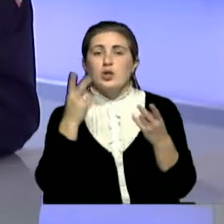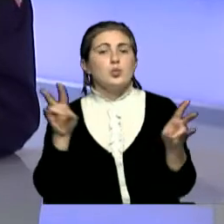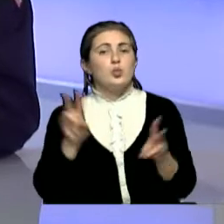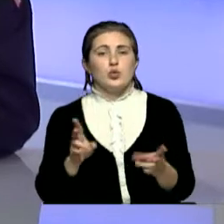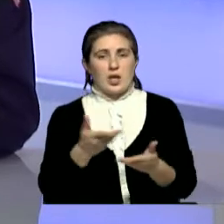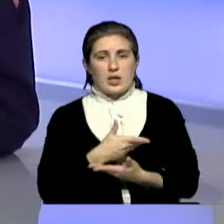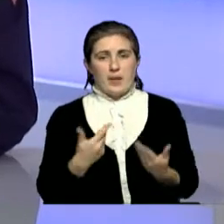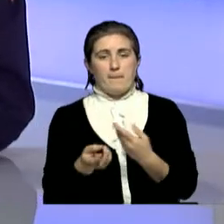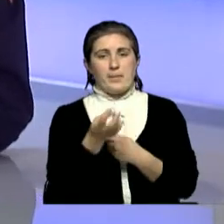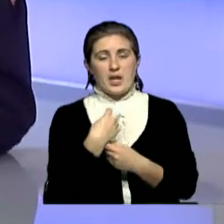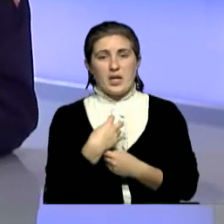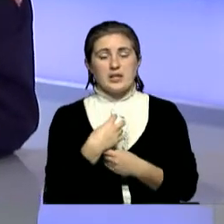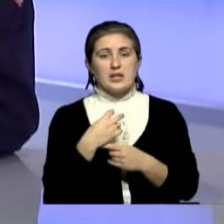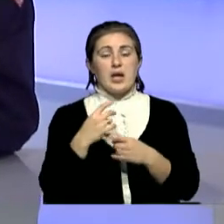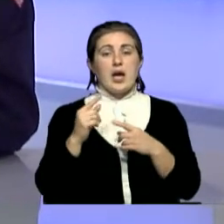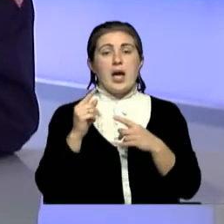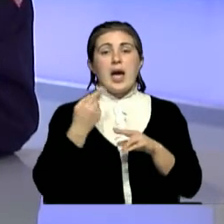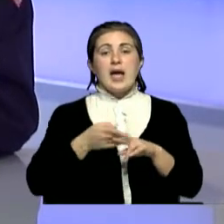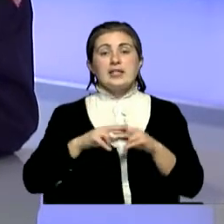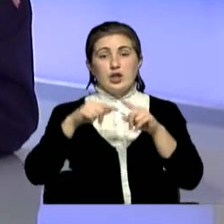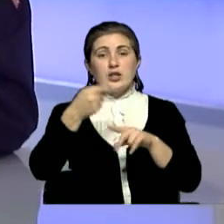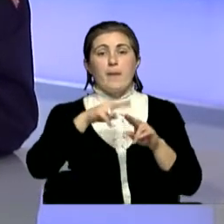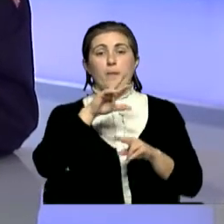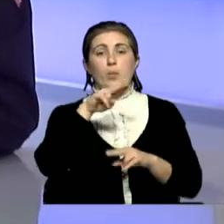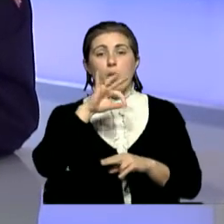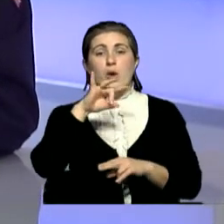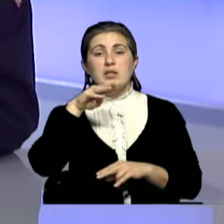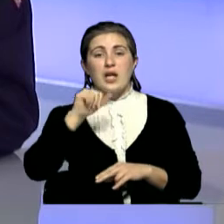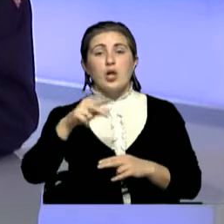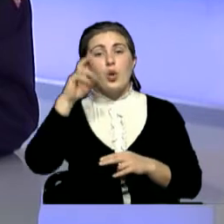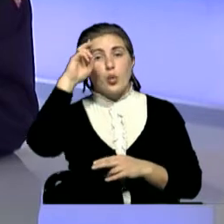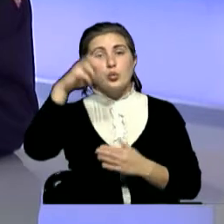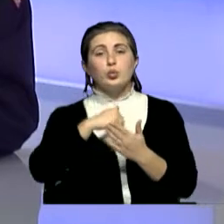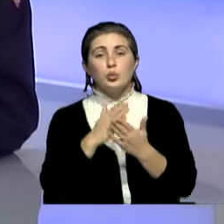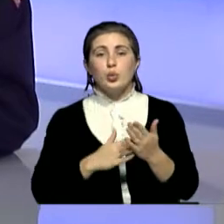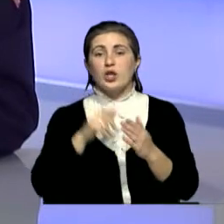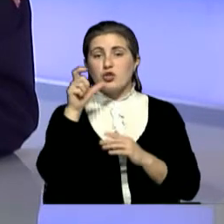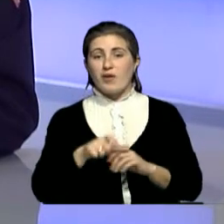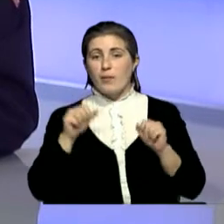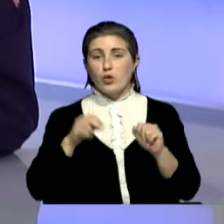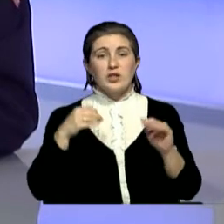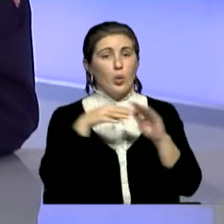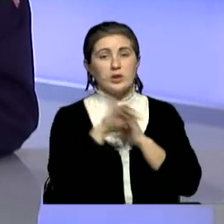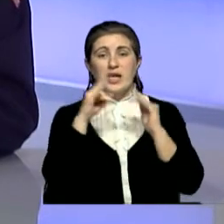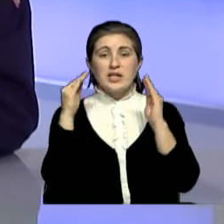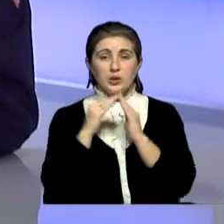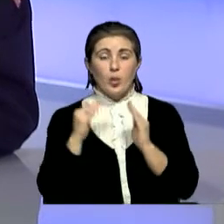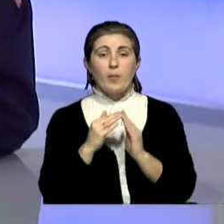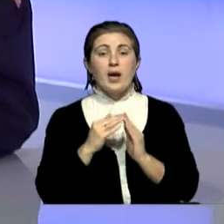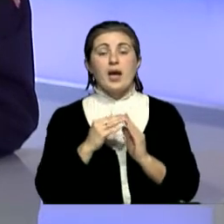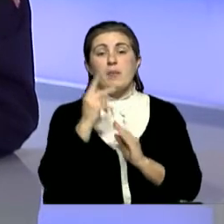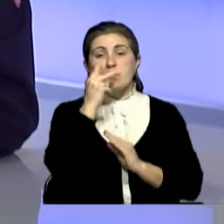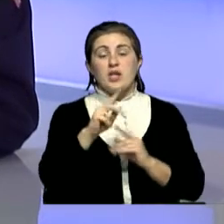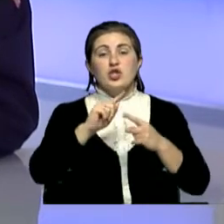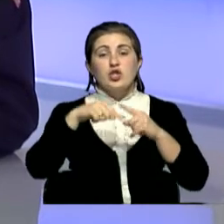нам приходить. Через этот портал госуслуги человек может, не выходя из дому, зайти через